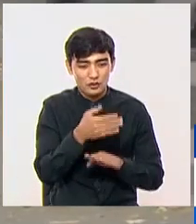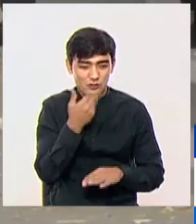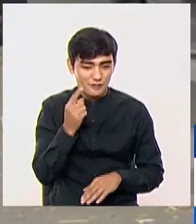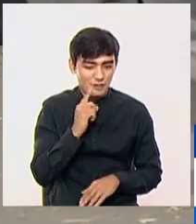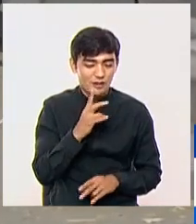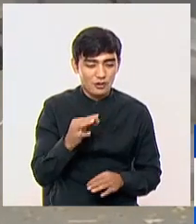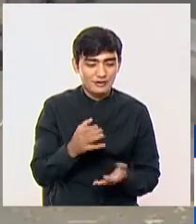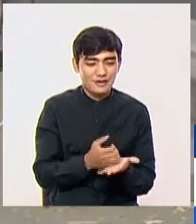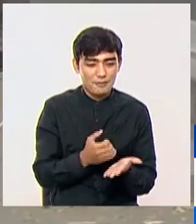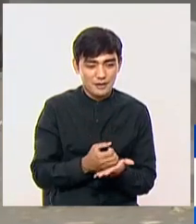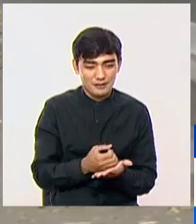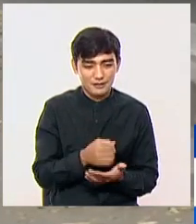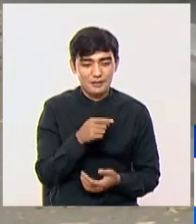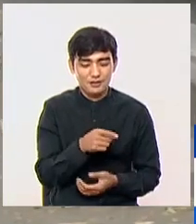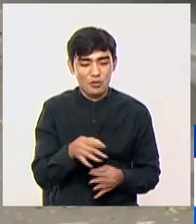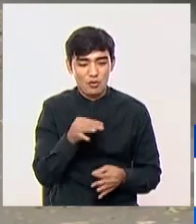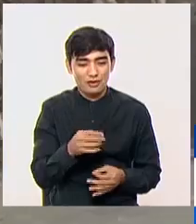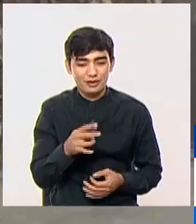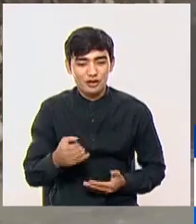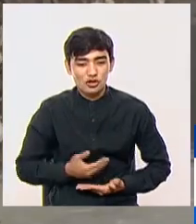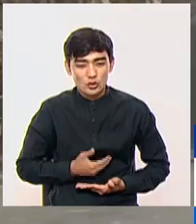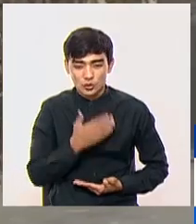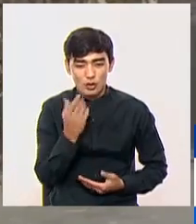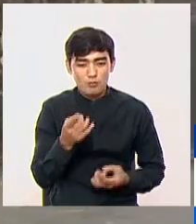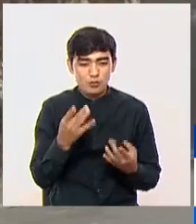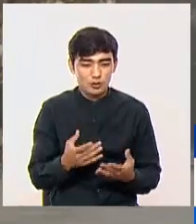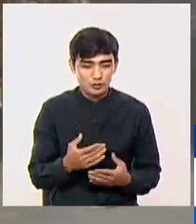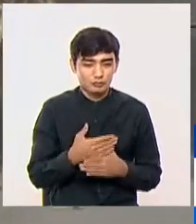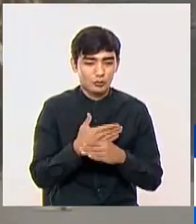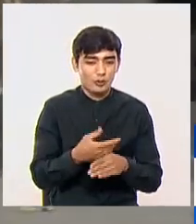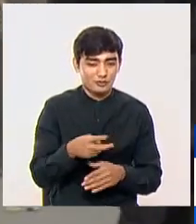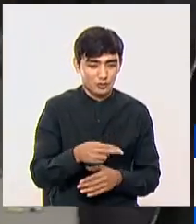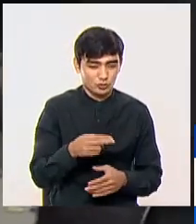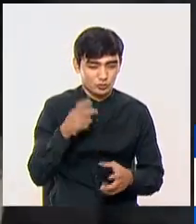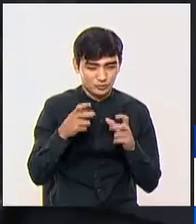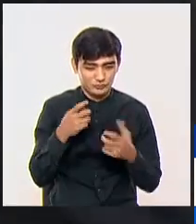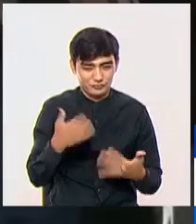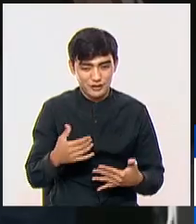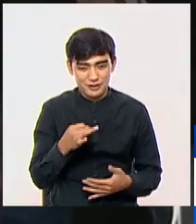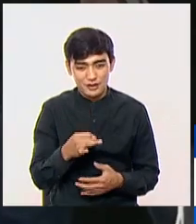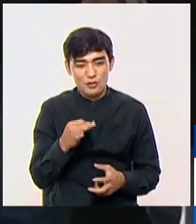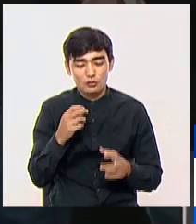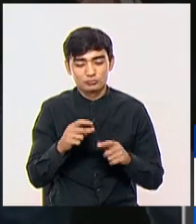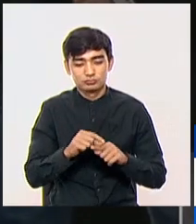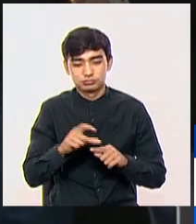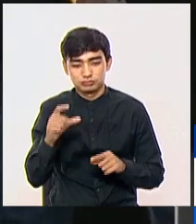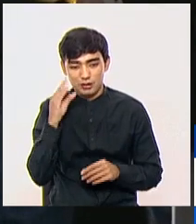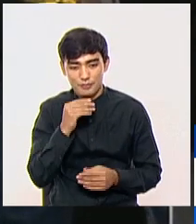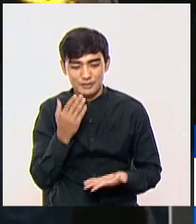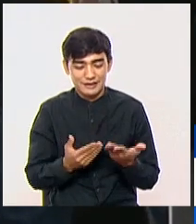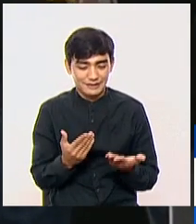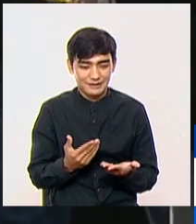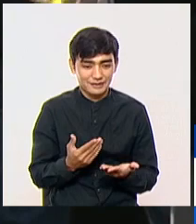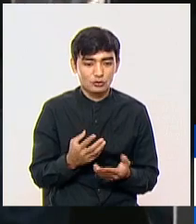что стипендии – это не средство на жизнь, а мера поощрения студентов. Руководство вузов может увеличить размер стипендии или